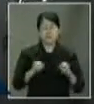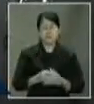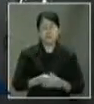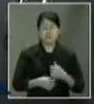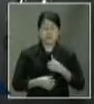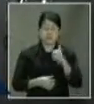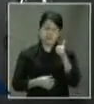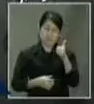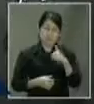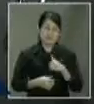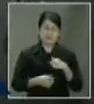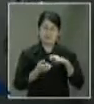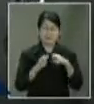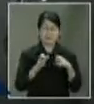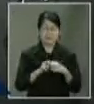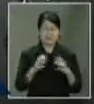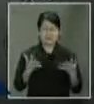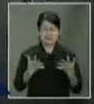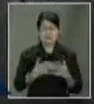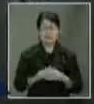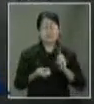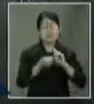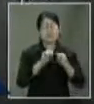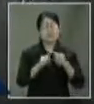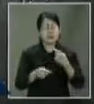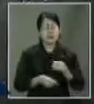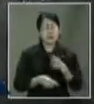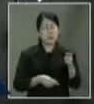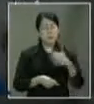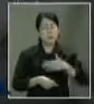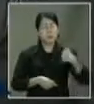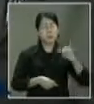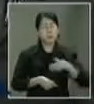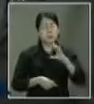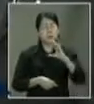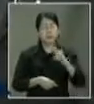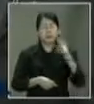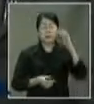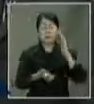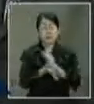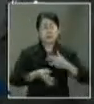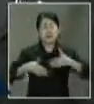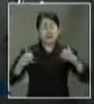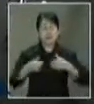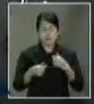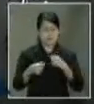ภัยมีพรรคพวกบอกโอ้คุณจะเหลือมาขึ้นเวทีหน่อยบอกผมไม่เคยเล่นการเมืองอ